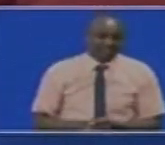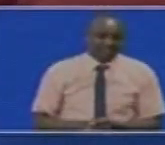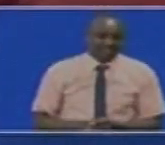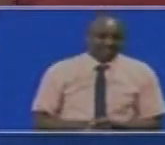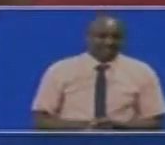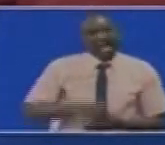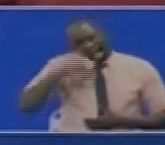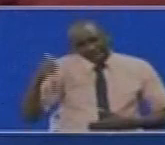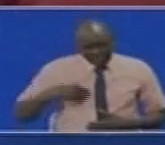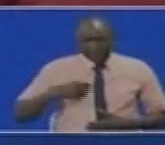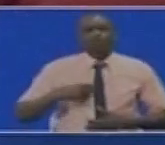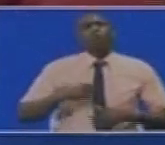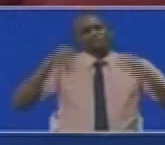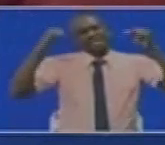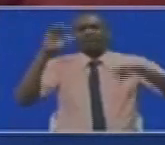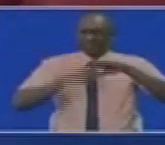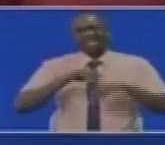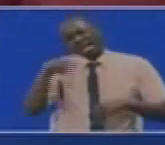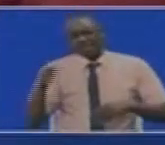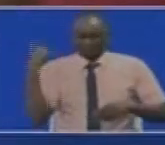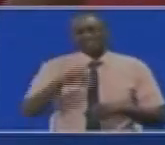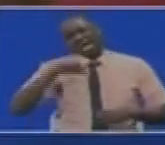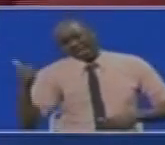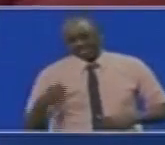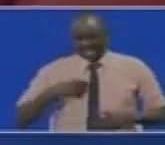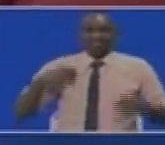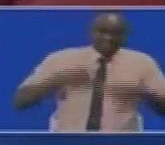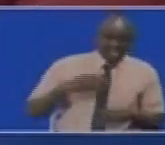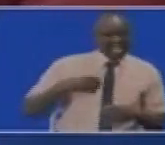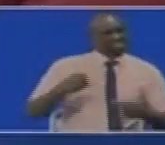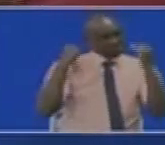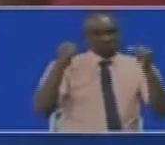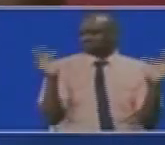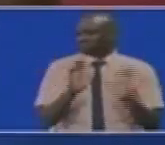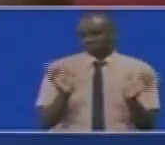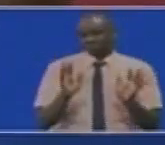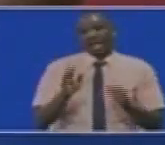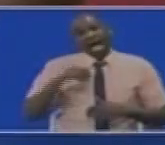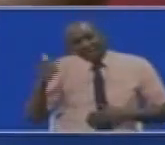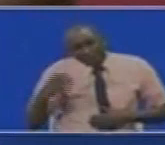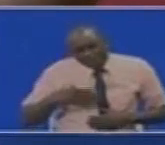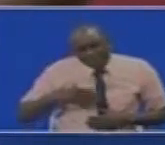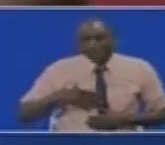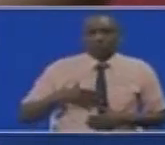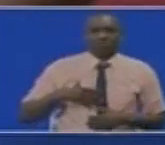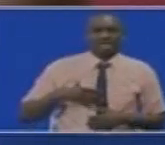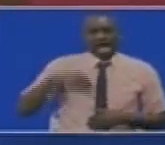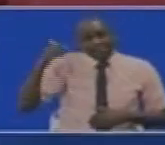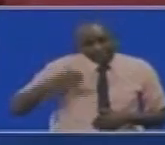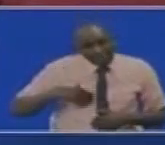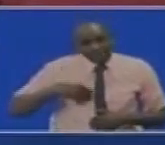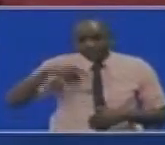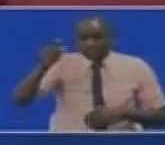Sio ati wengine ni mashujaa na wengine mwaoga. Di wengine wampatiwa wamekwenda kwa